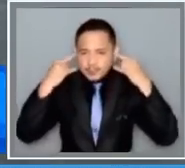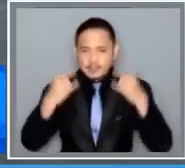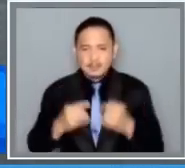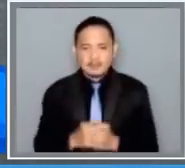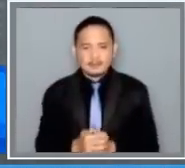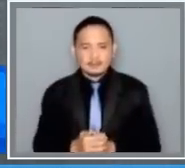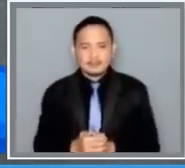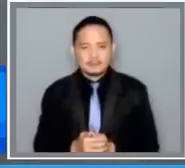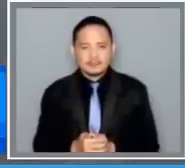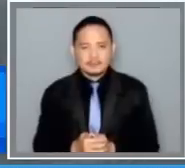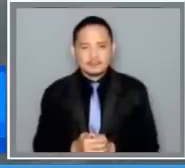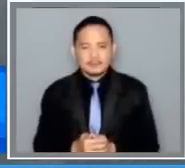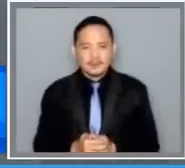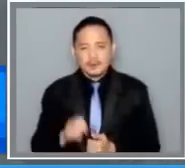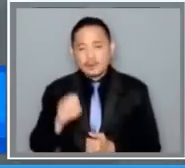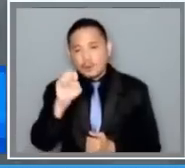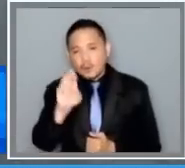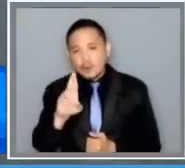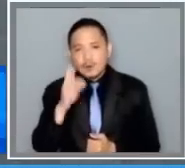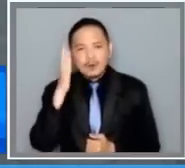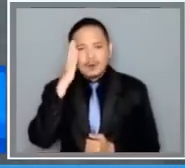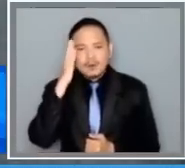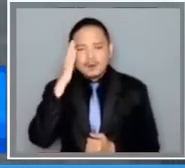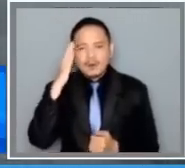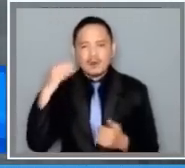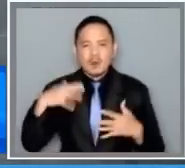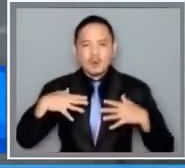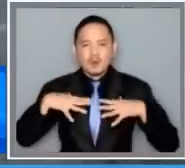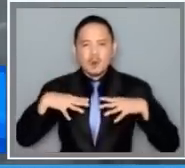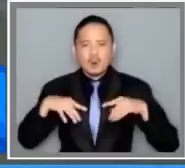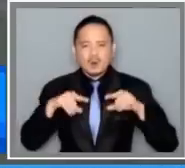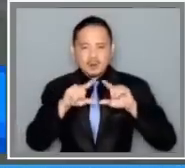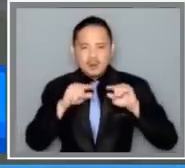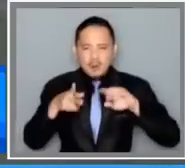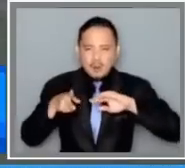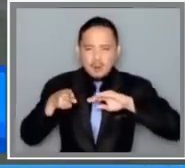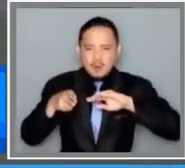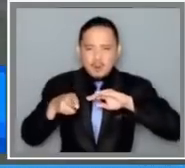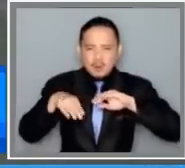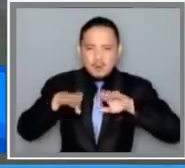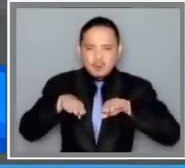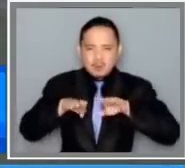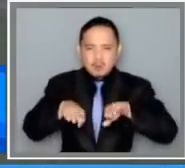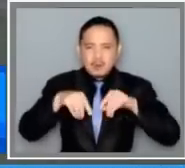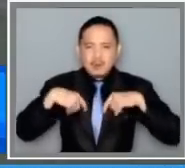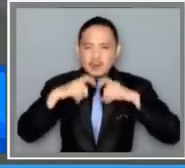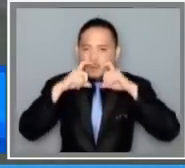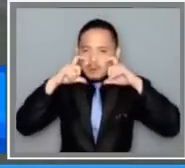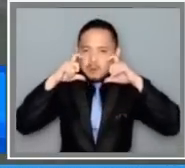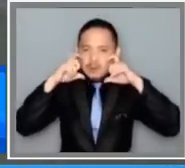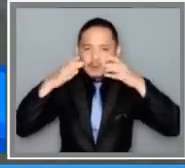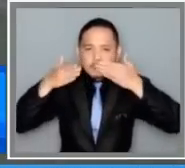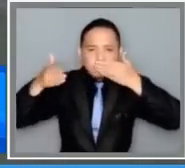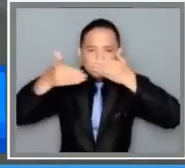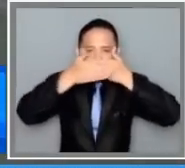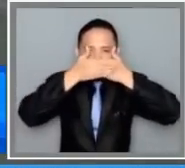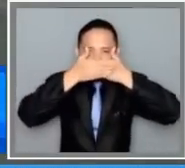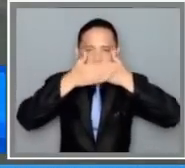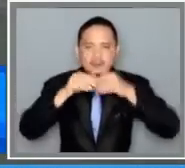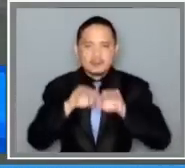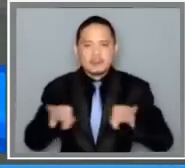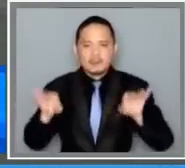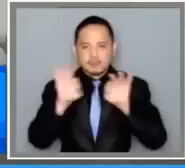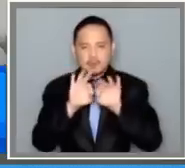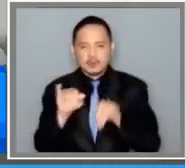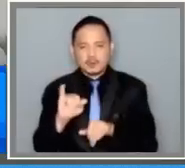mask. Or the cloth mask naman siguro, kailangan na siguro mga more than one layer dapat. Ayan. Basta importante